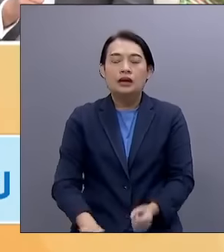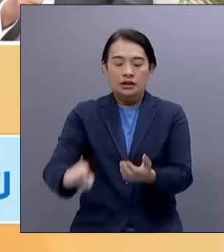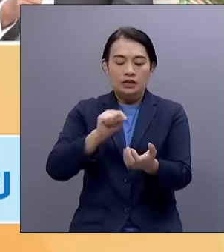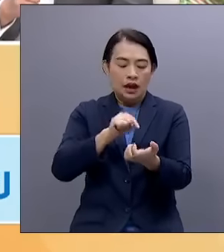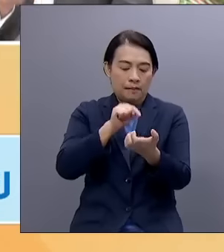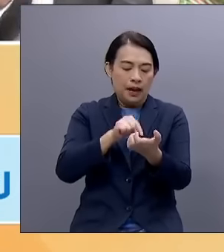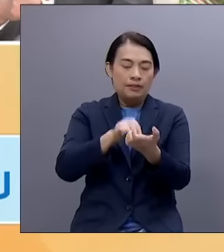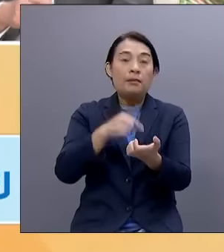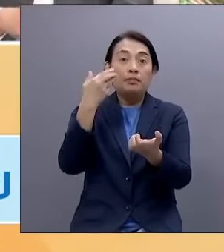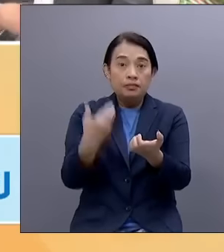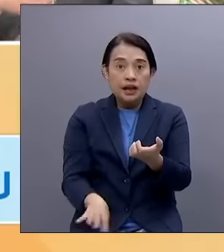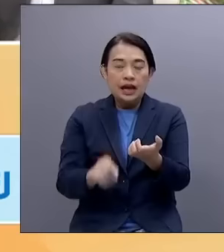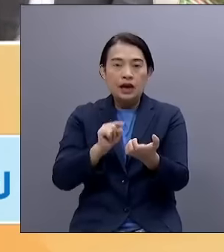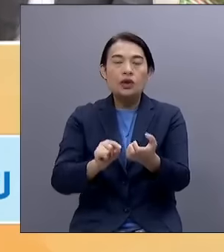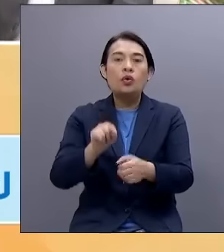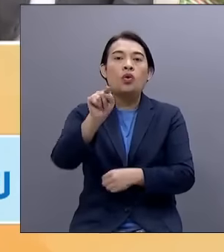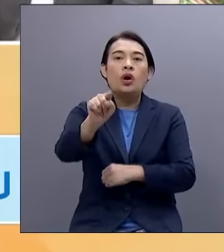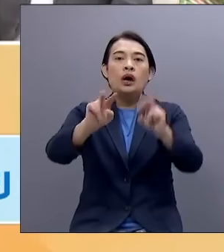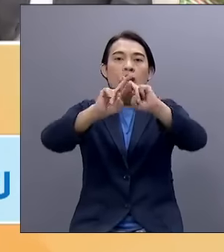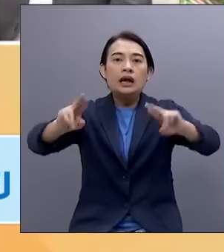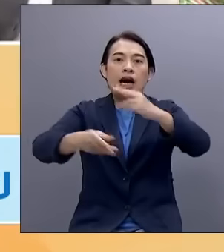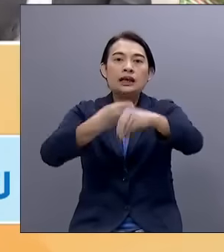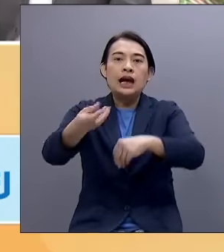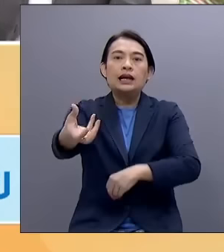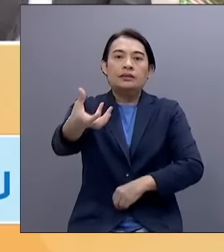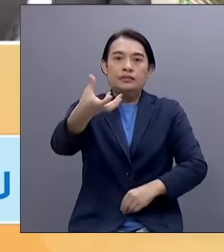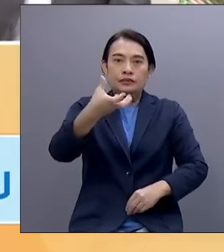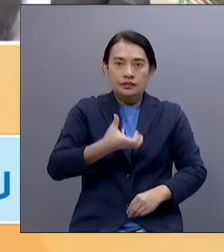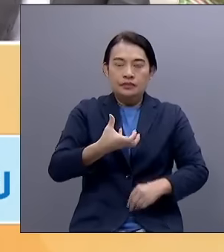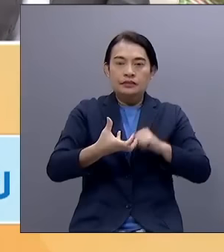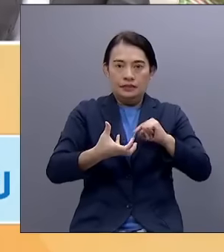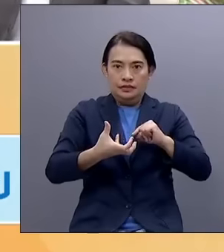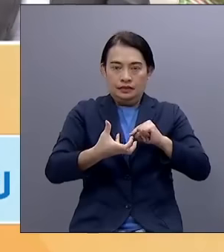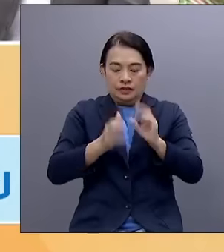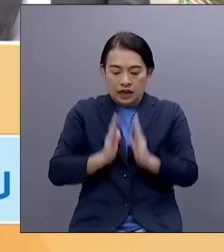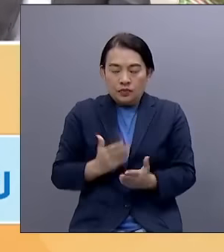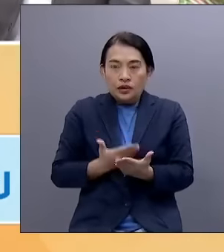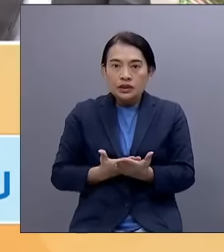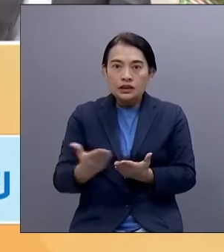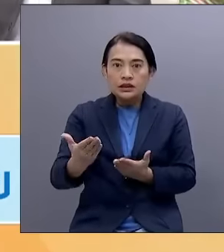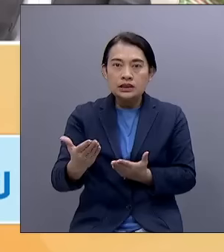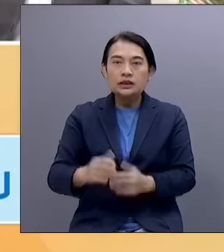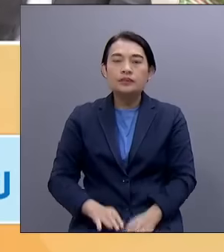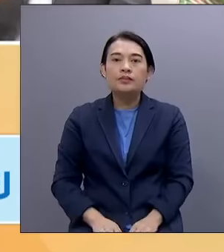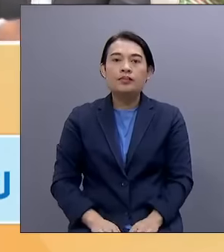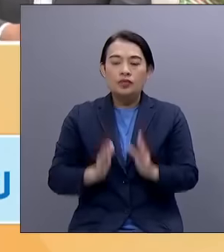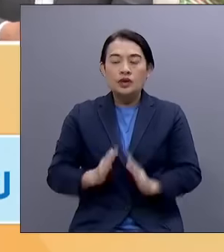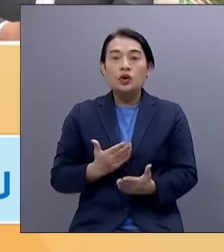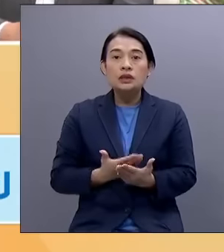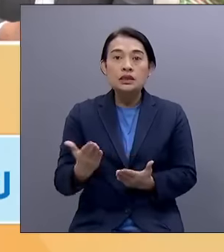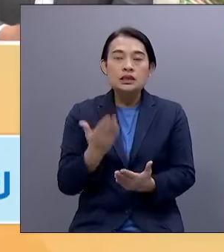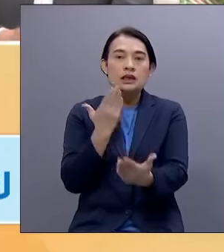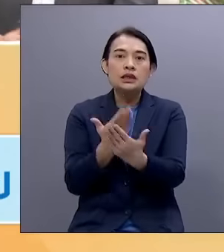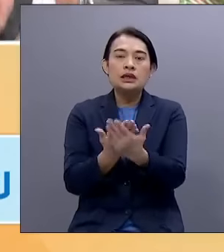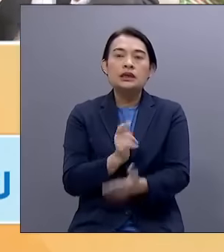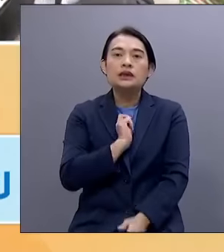ผู้ขายเนี่ยนะครับก็ต้องส่งมอบแล้วก็โอนกรรมสิทธิ์เนี่ยสินค้าเนี่ยให้กับผู้ซื้อส่วนผู้ซื้อเนี่ยก็มีหน้าที่ต้องฉ